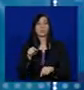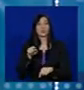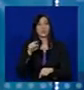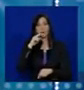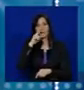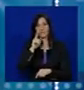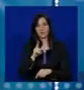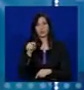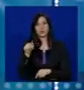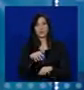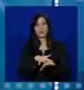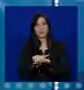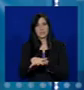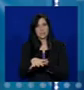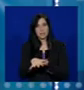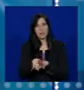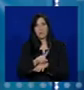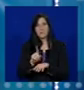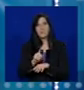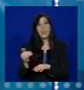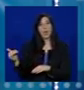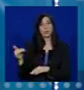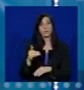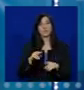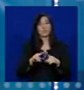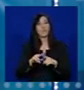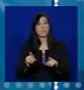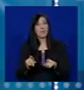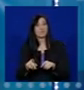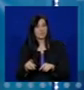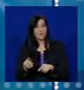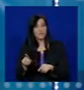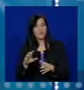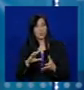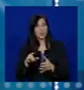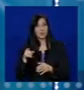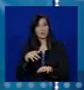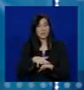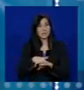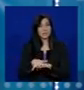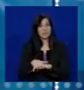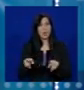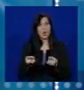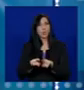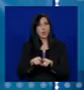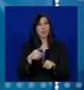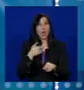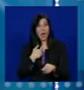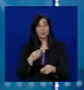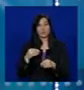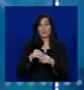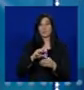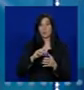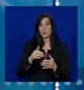важно. Тази система не е от идването на Пеевски в политиката. Тази система е откакто аз съм в политиката, аз